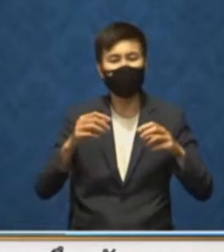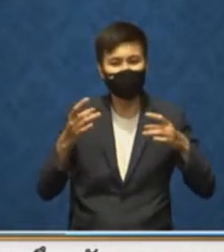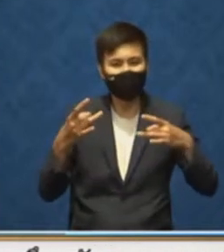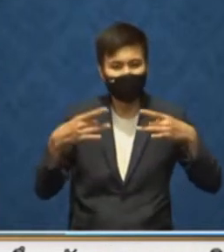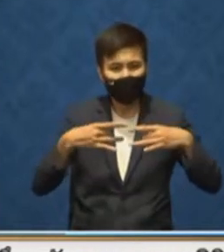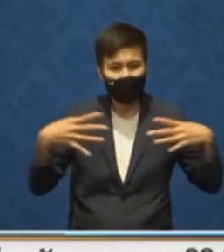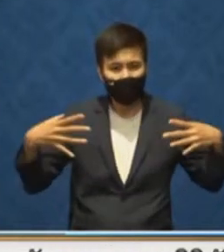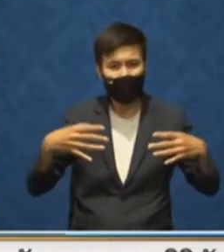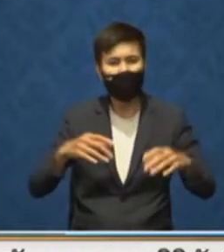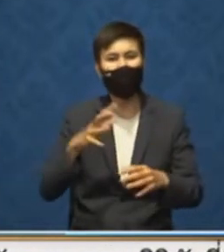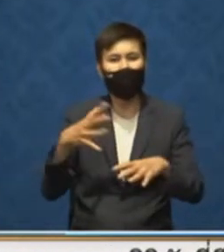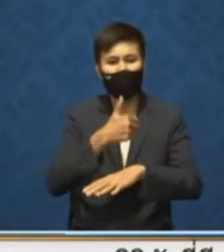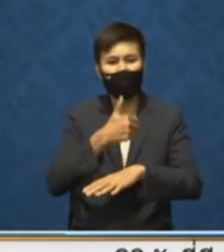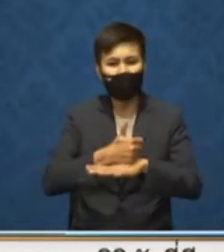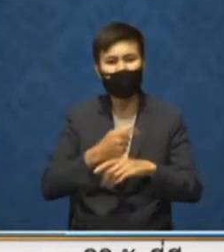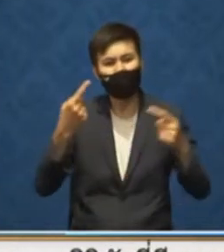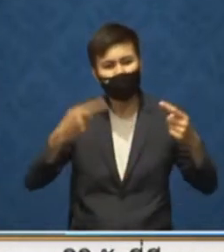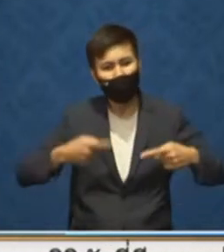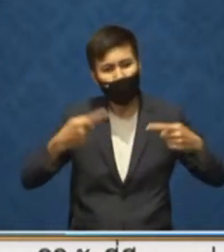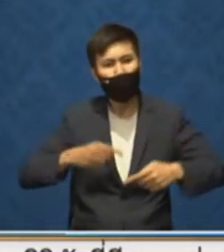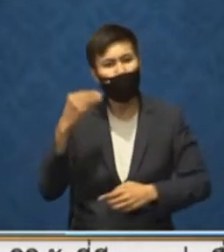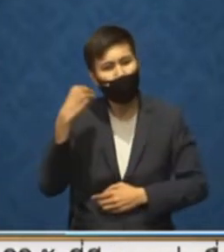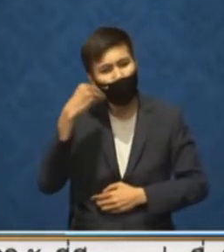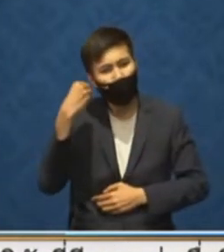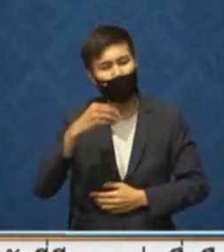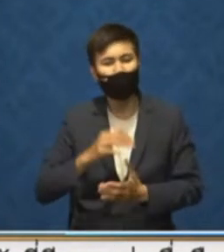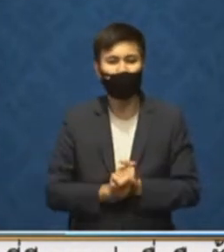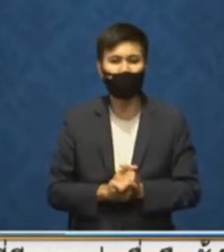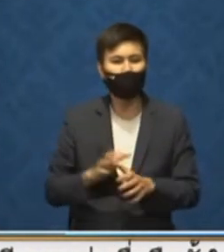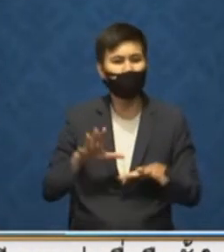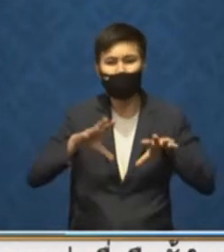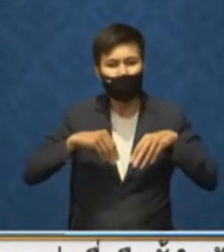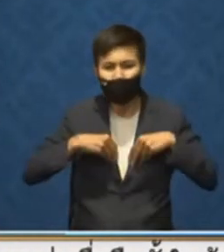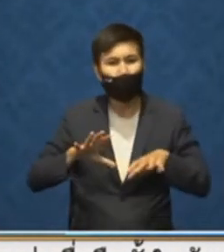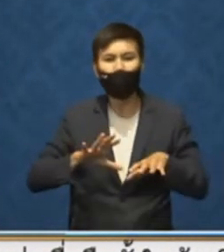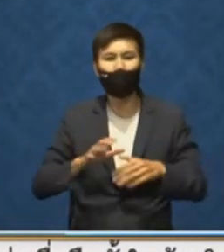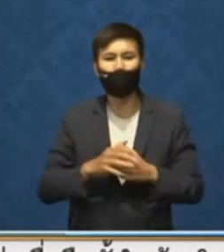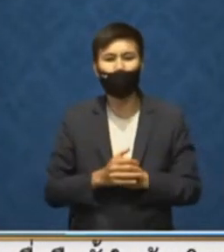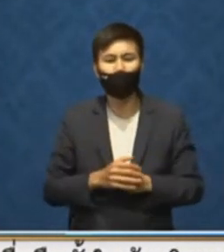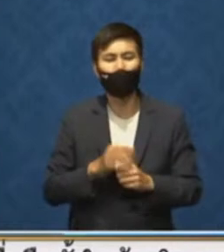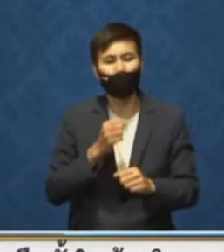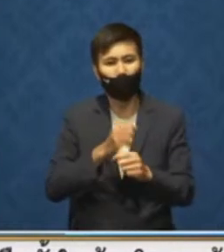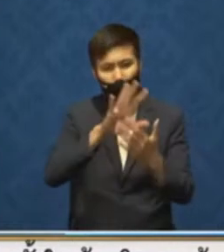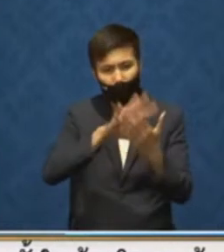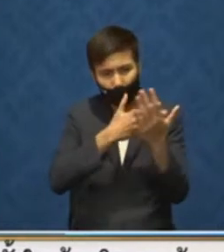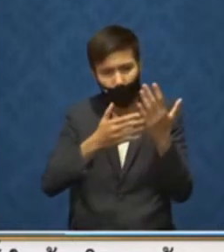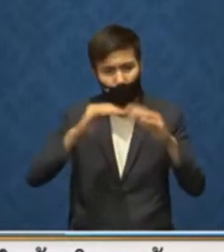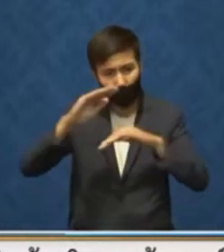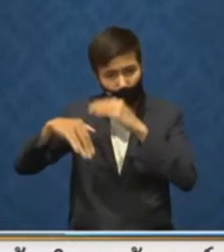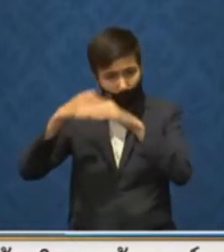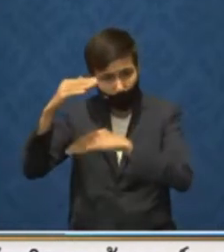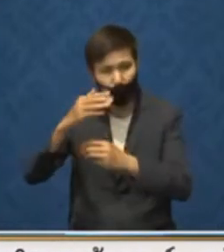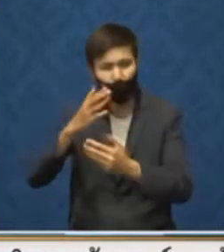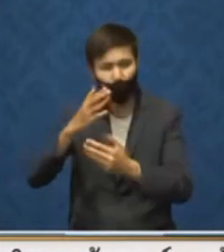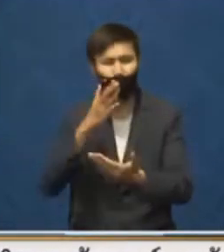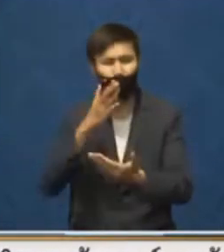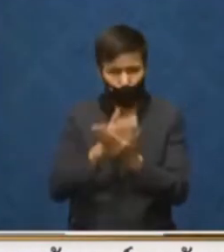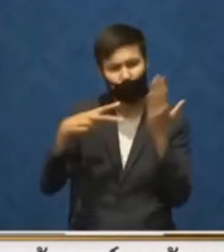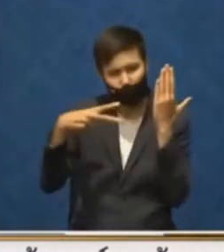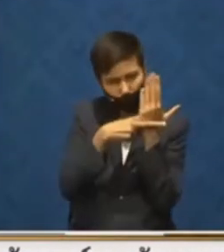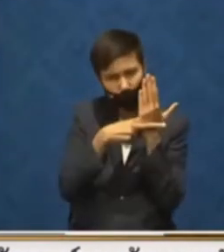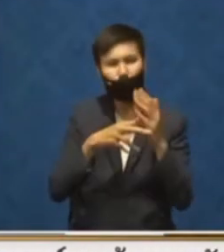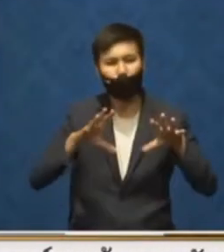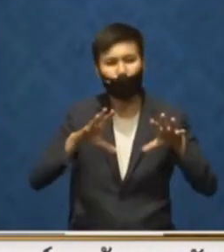มันก็ยอมกันแล้วทำให้ก็ตอนที่ใจอธิบายนะไม่ตกผลึกก็ส่งผลให้แผนตานะครับไม่ได้มันหยุดกันครับไม่เห็นด้วยเห็นด้วย